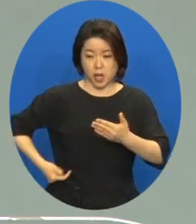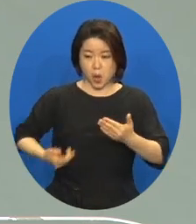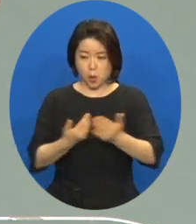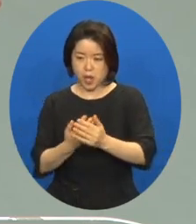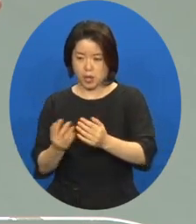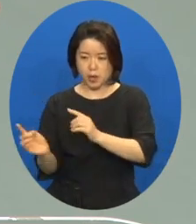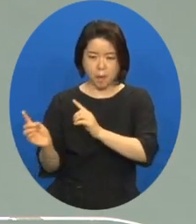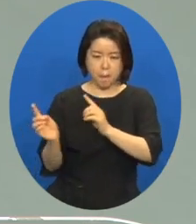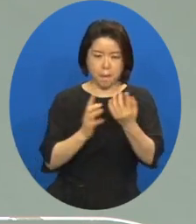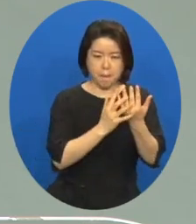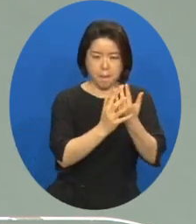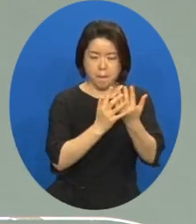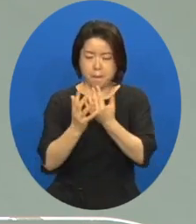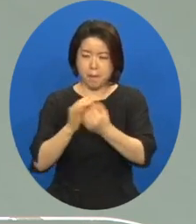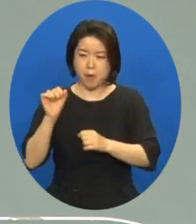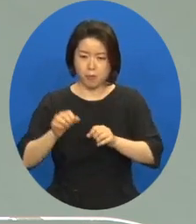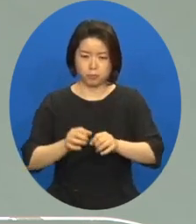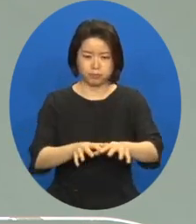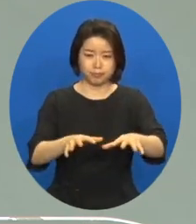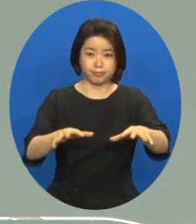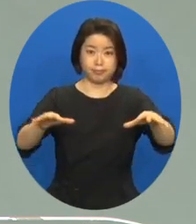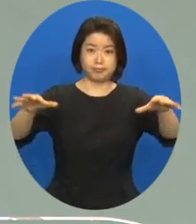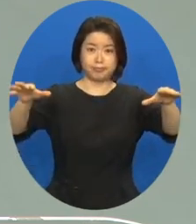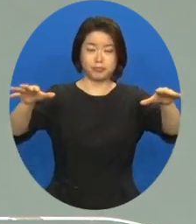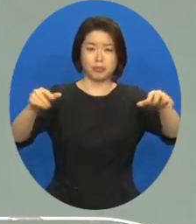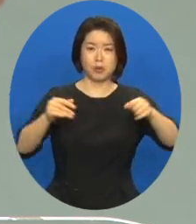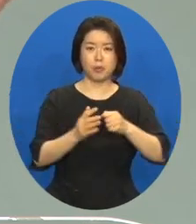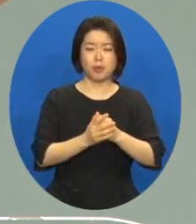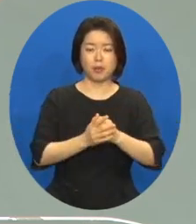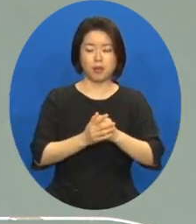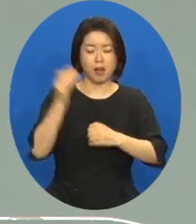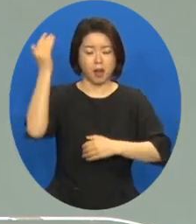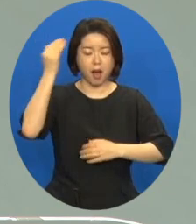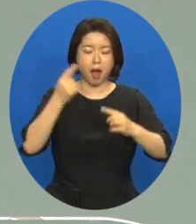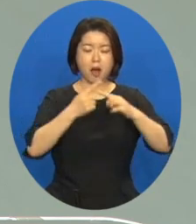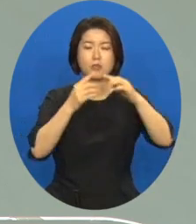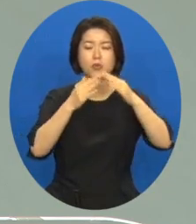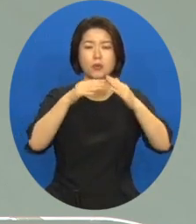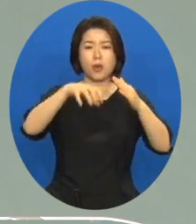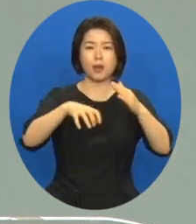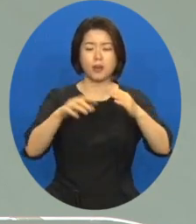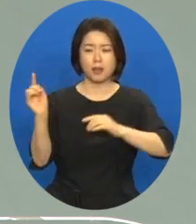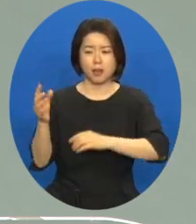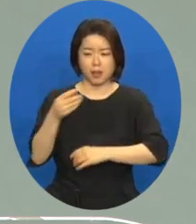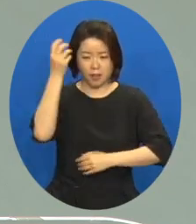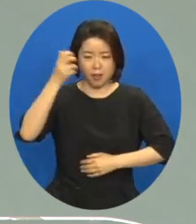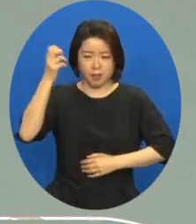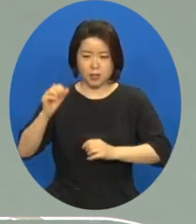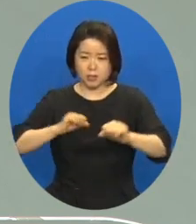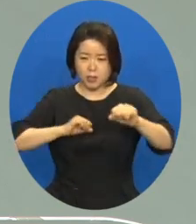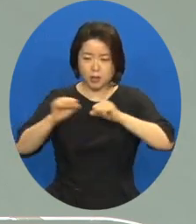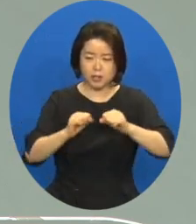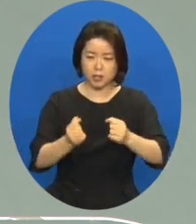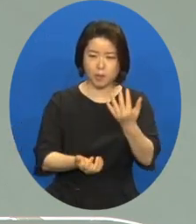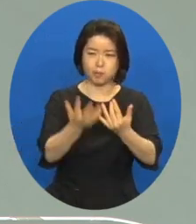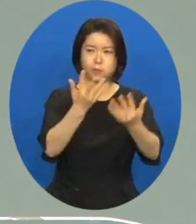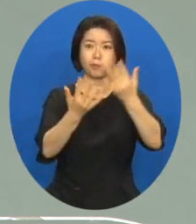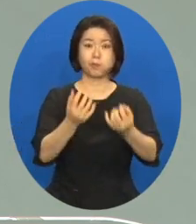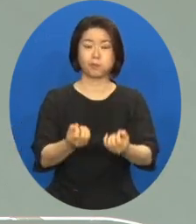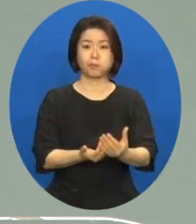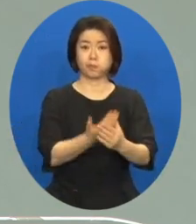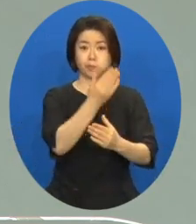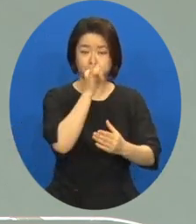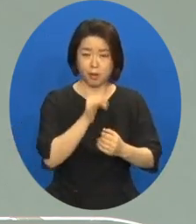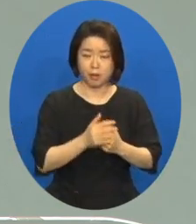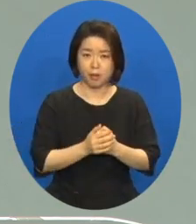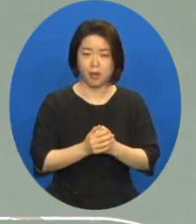시작되기 시작하면서 한국교회 안에 성령의 불이 임하는 역사가 일어나고 지금 이렇게 한국교회가 된